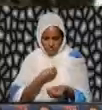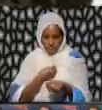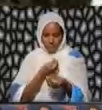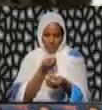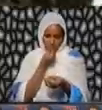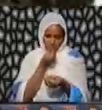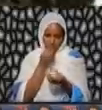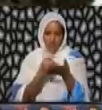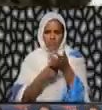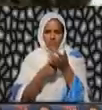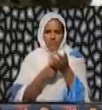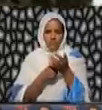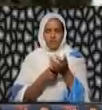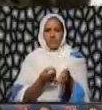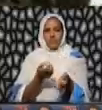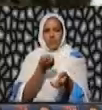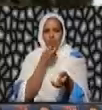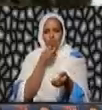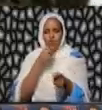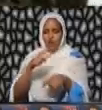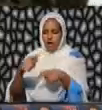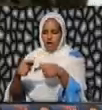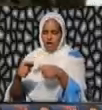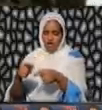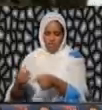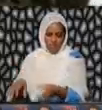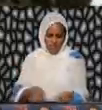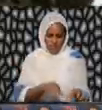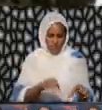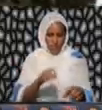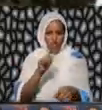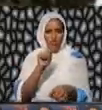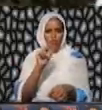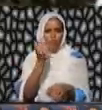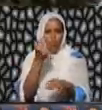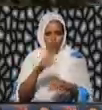ያን ይበላና የሆነች ዋሻ ናት ውሃ የሚሄድባት